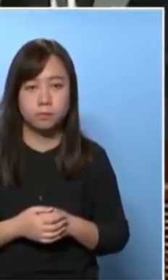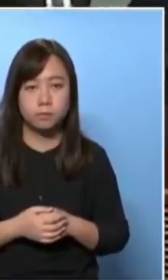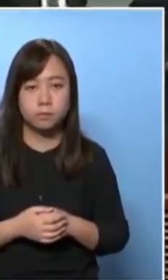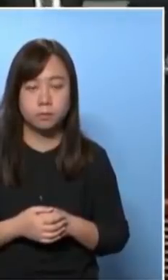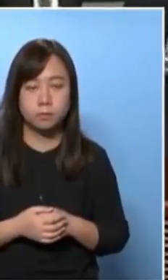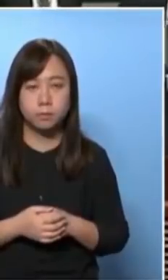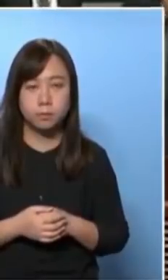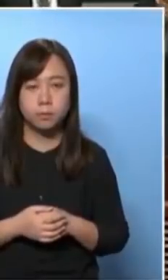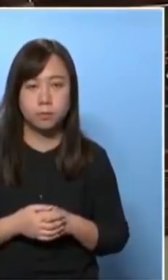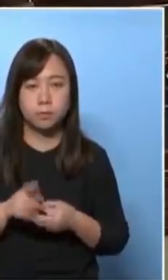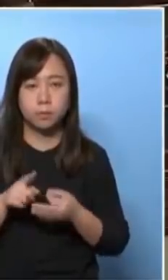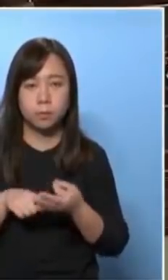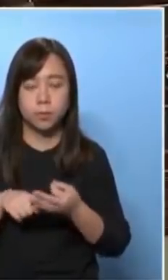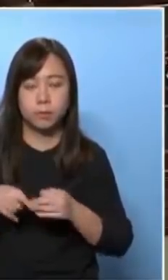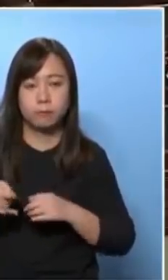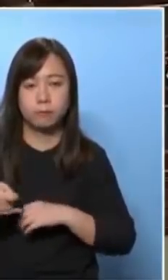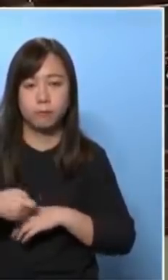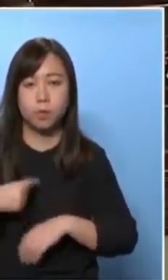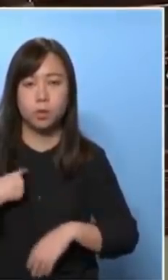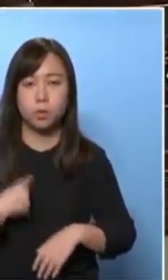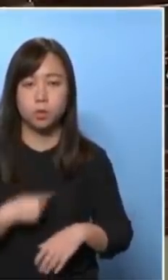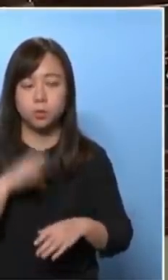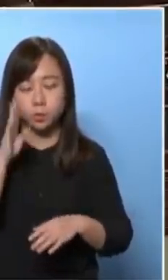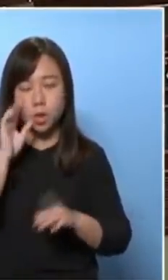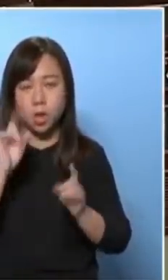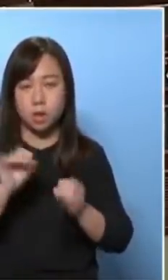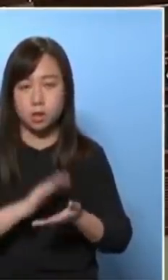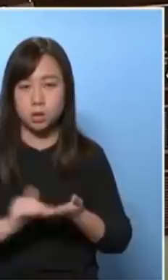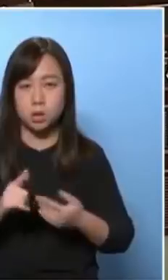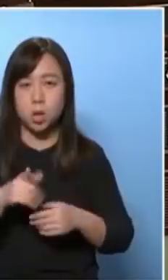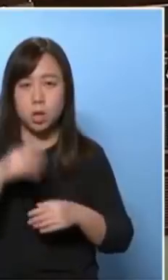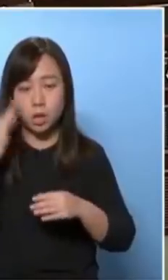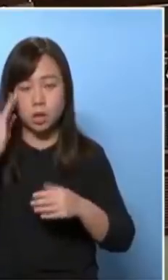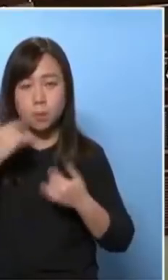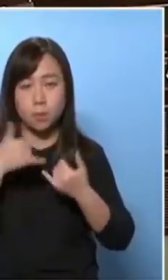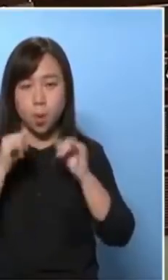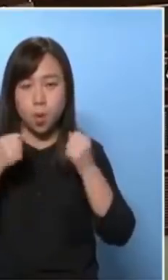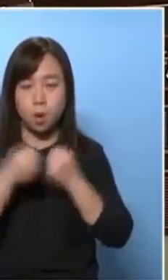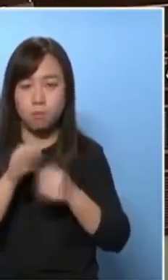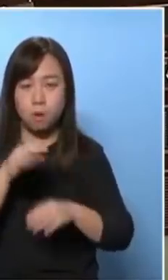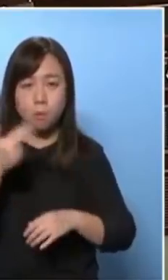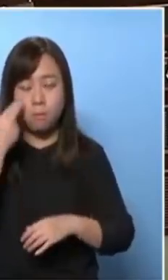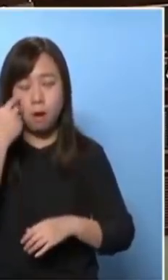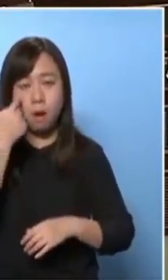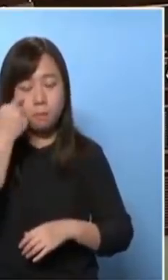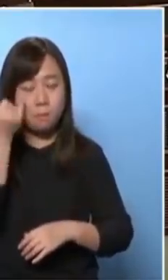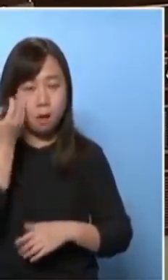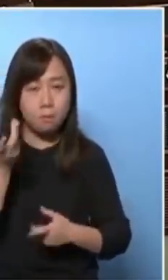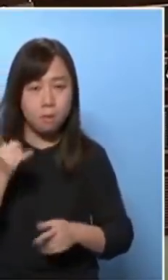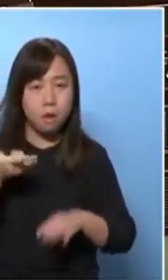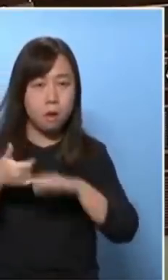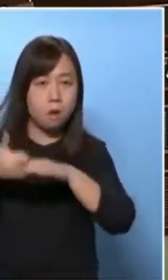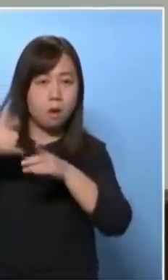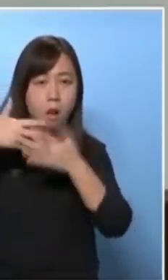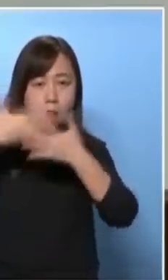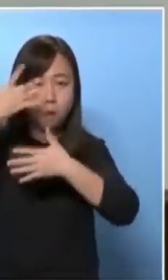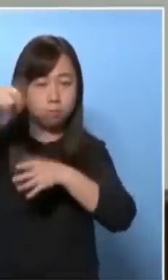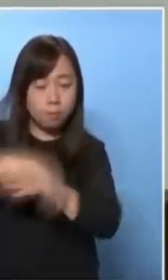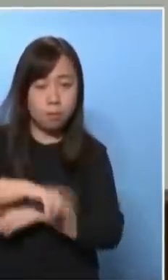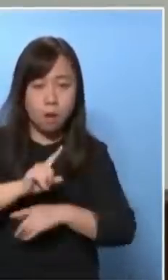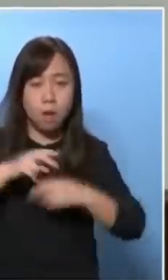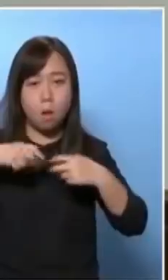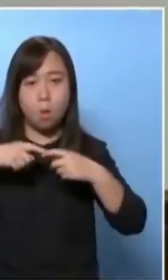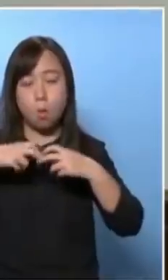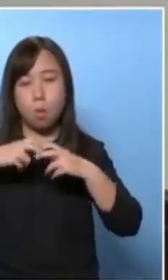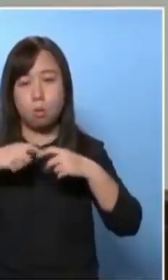許智峯議員， 要求澄清，特首說沒有警報的問題，射盲眼那些算什麼？跌落樓那些算什麼？斷骨那